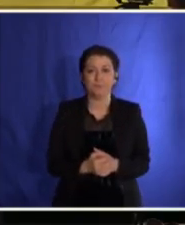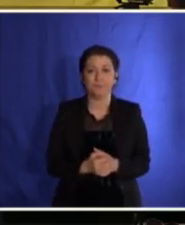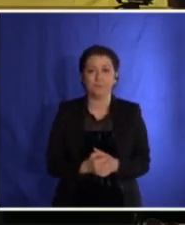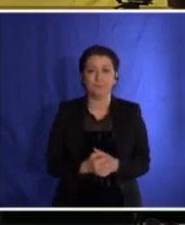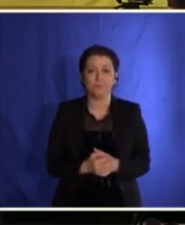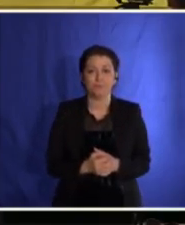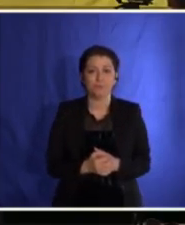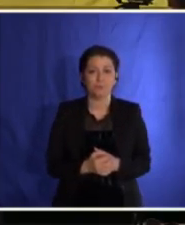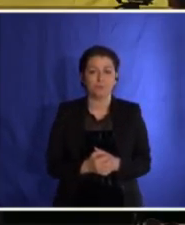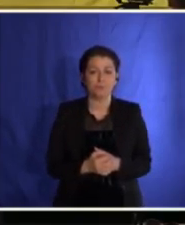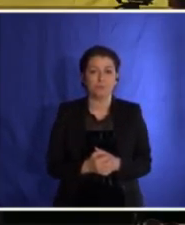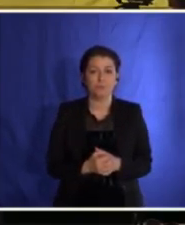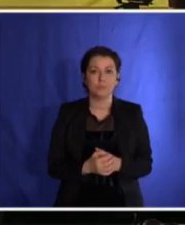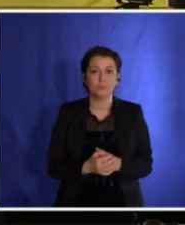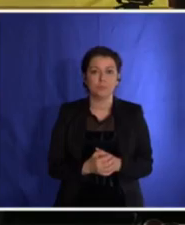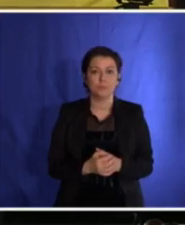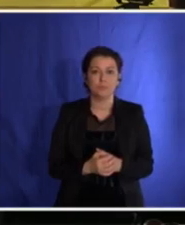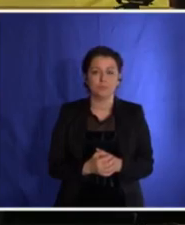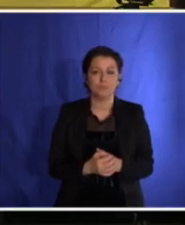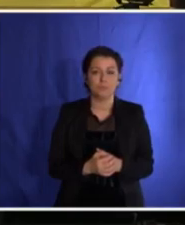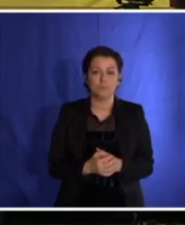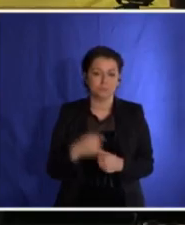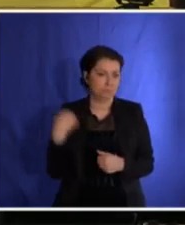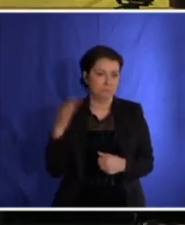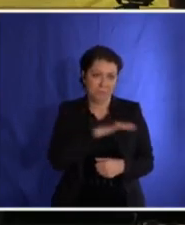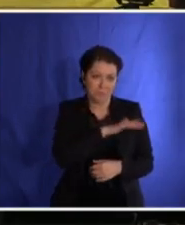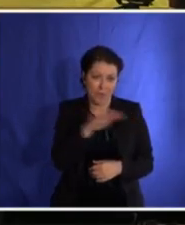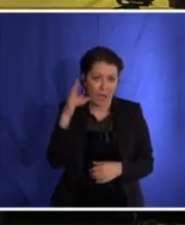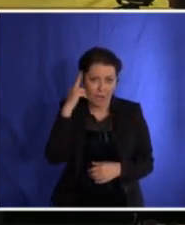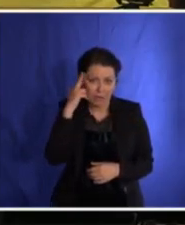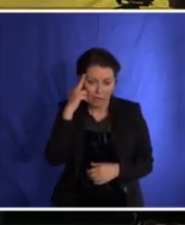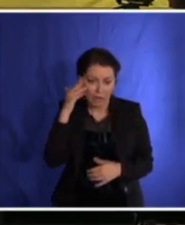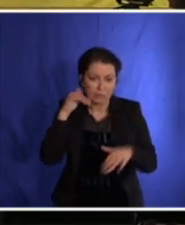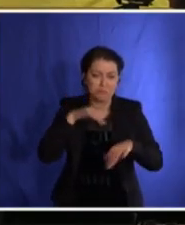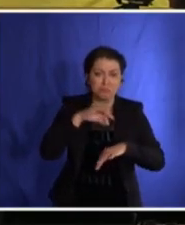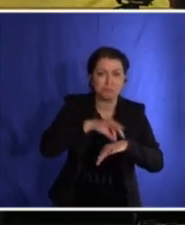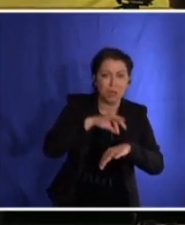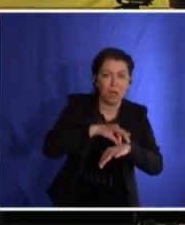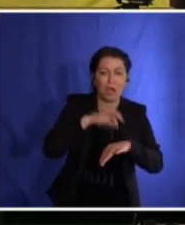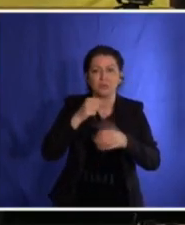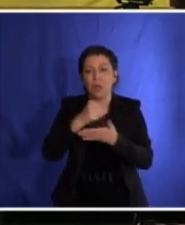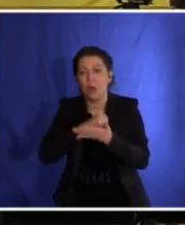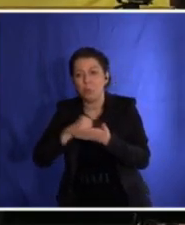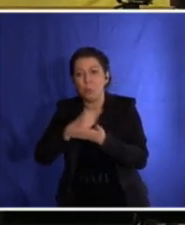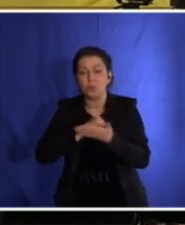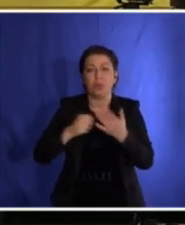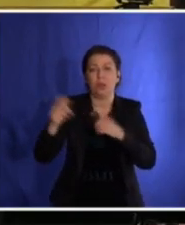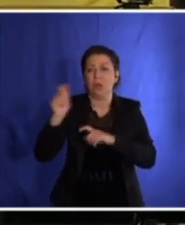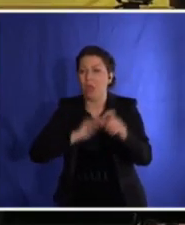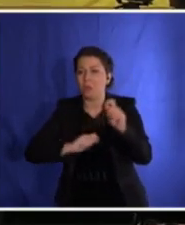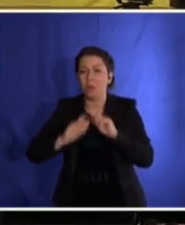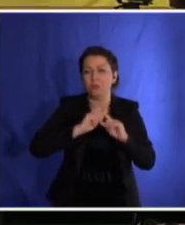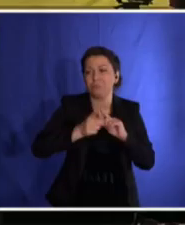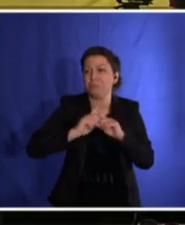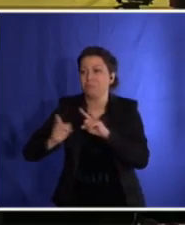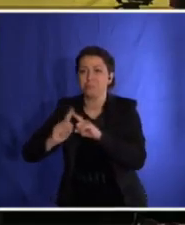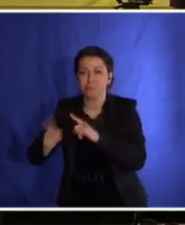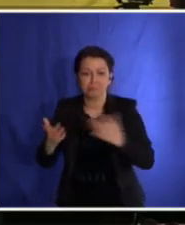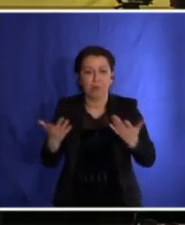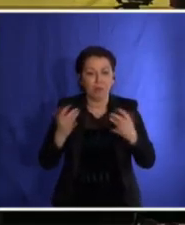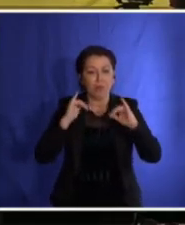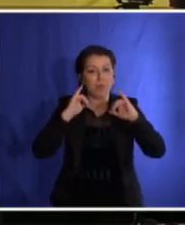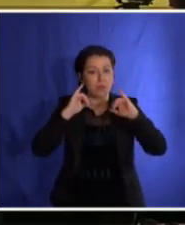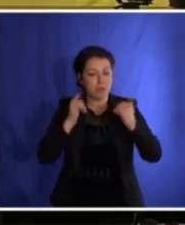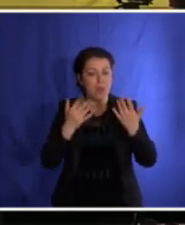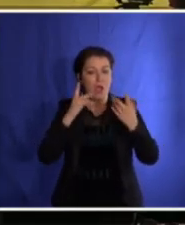Wir kennen die Fahrtwege zum Doktor, Apotheke, Einkaufen, ja sogar für